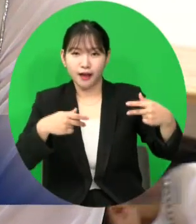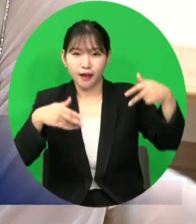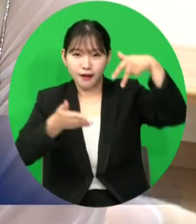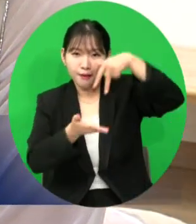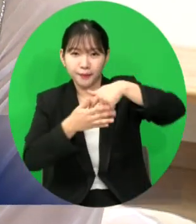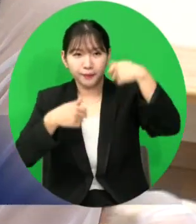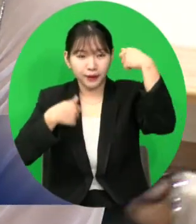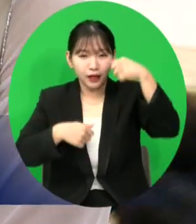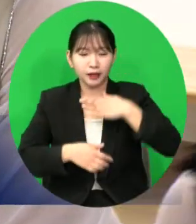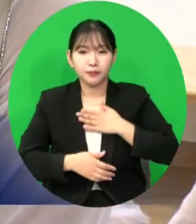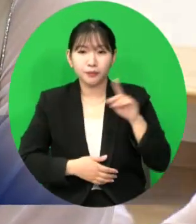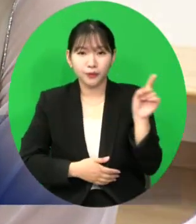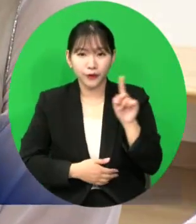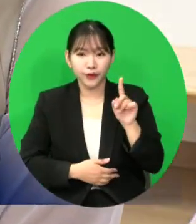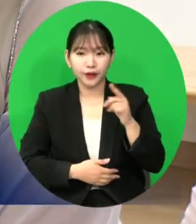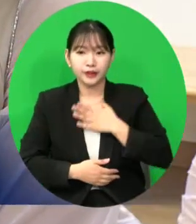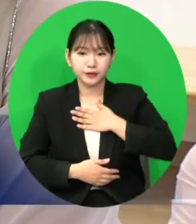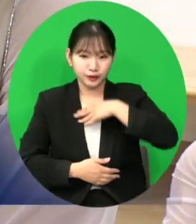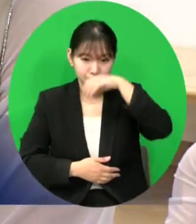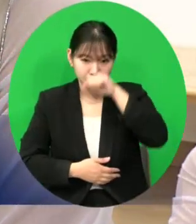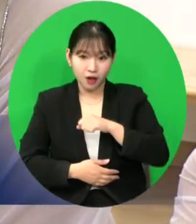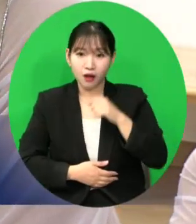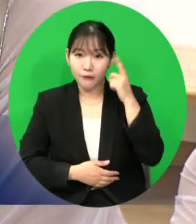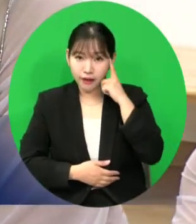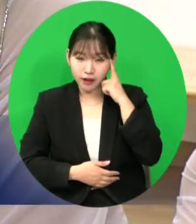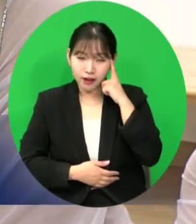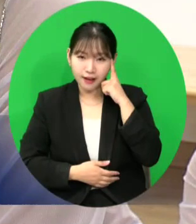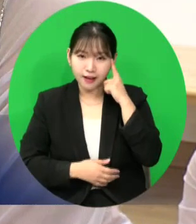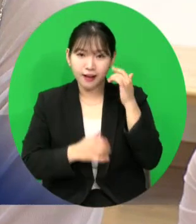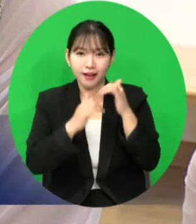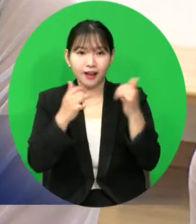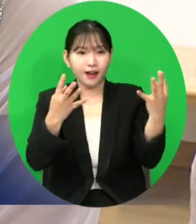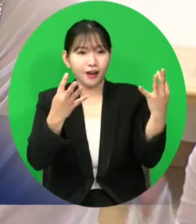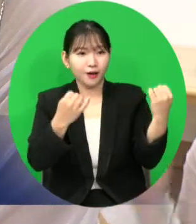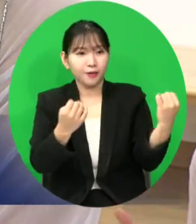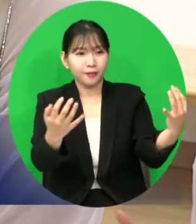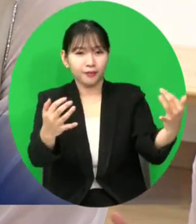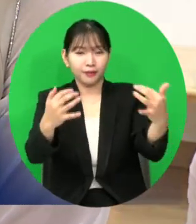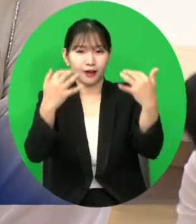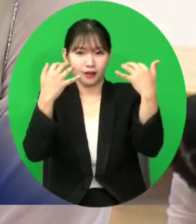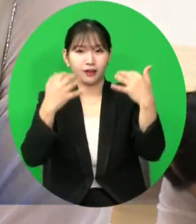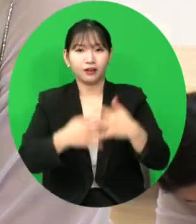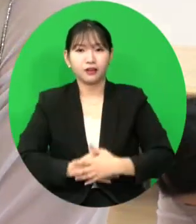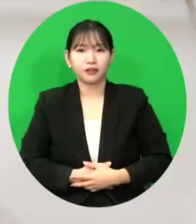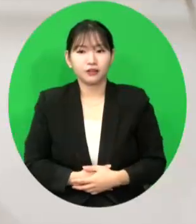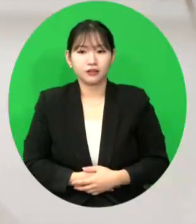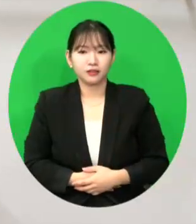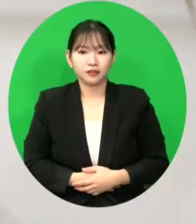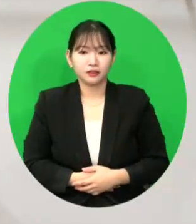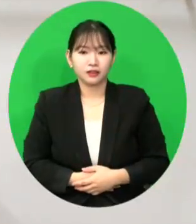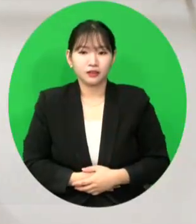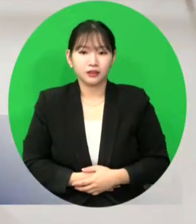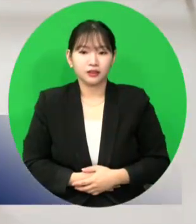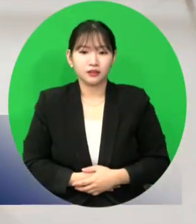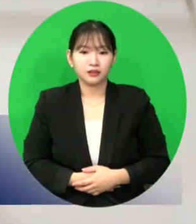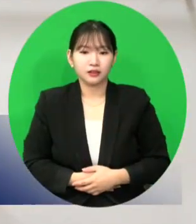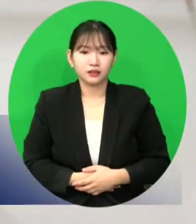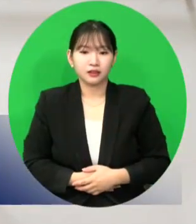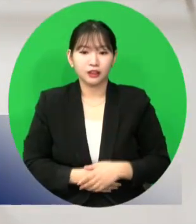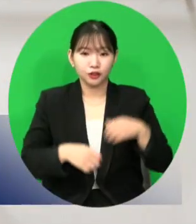어땠어요? 기분이 좋았어요. 왜요? 사람들이 많아서. 동작 때